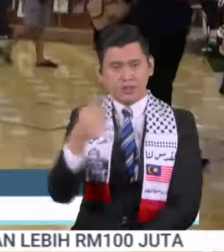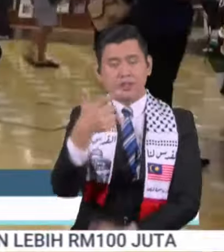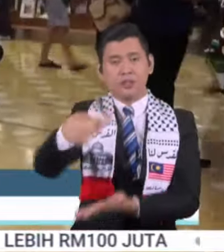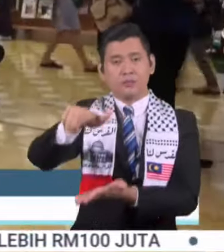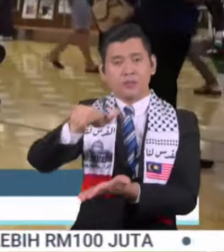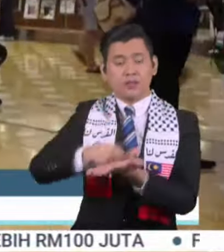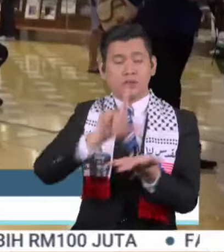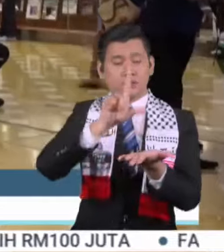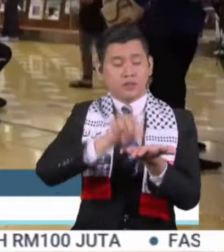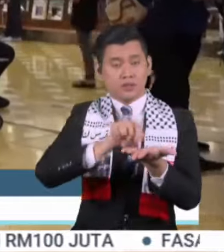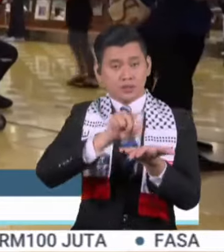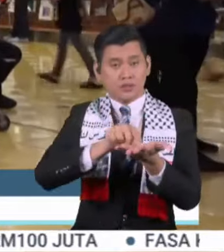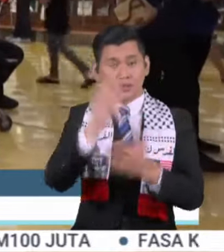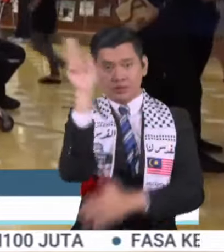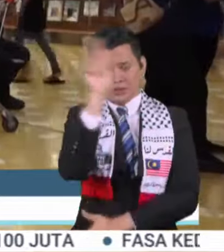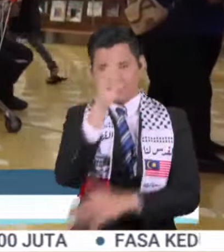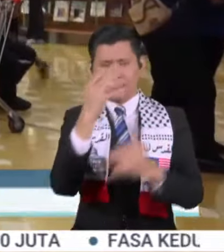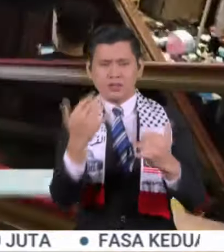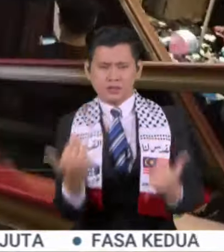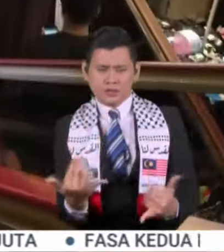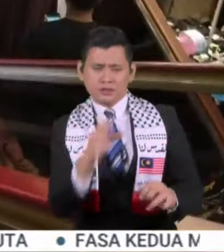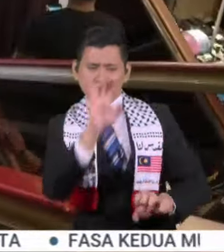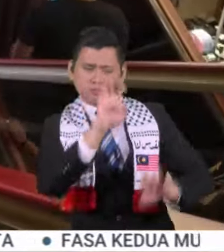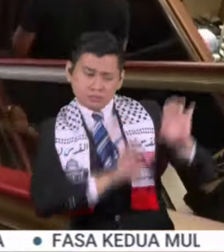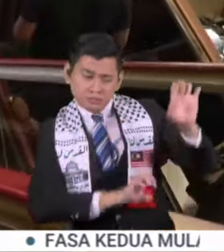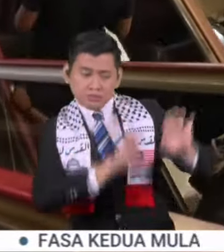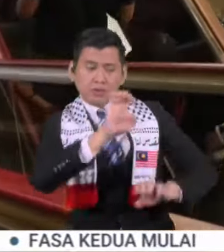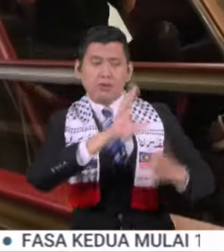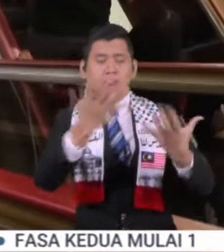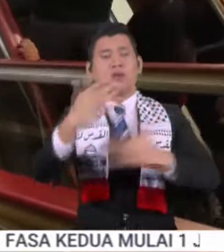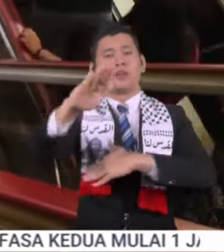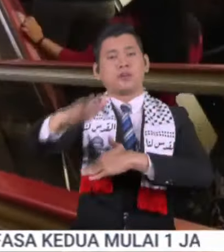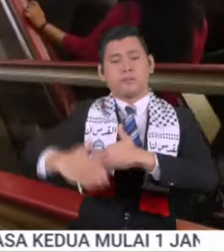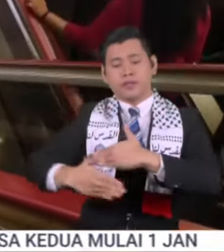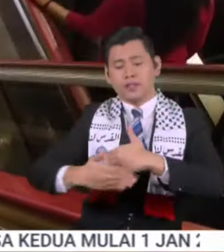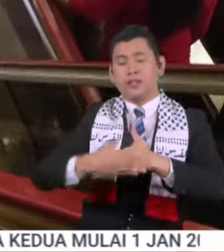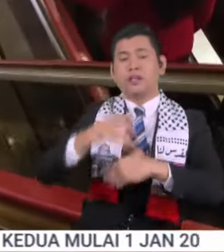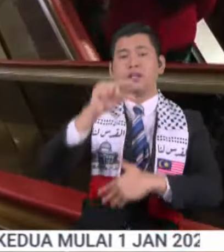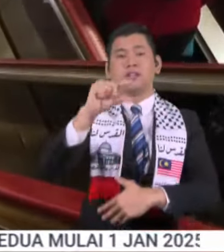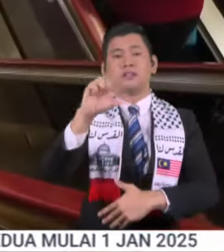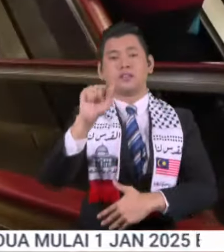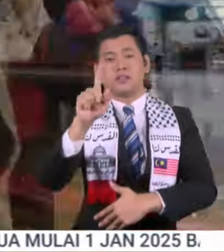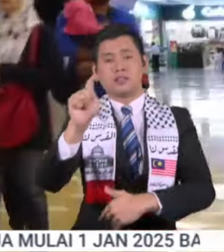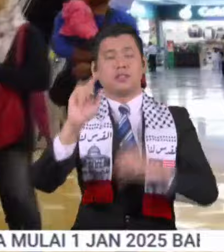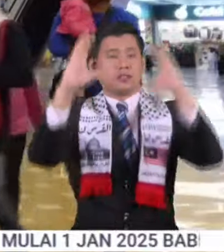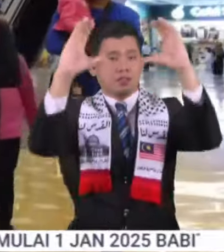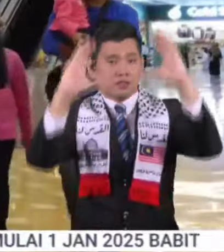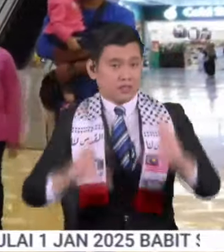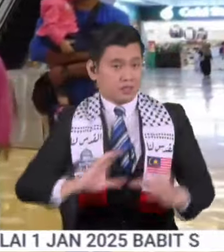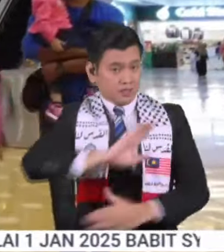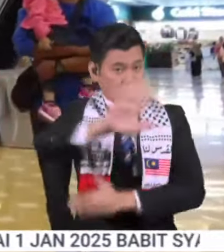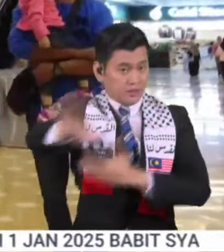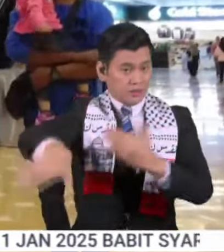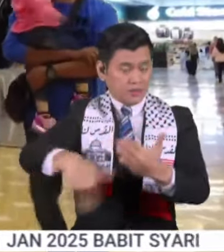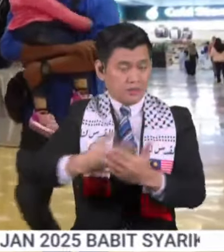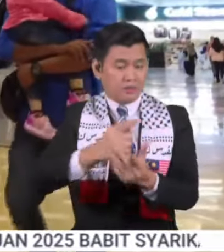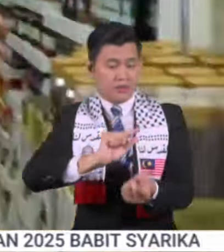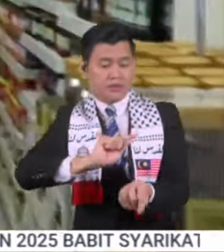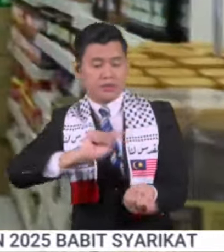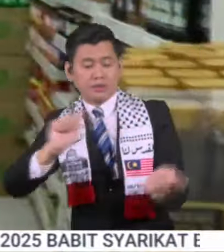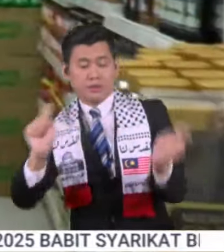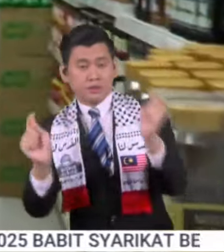antarabangsa mendakwa kerajaan sedang mempertimbang untuk mengembalikan GST secara menyeluruh bagi